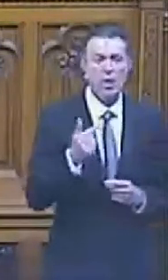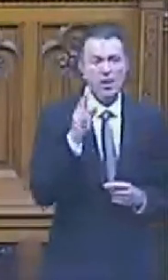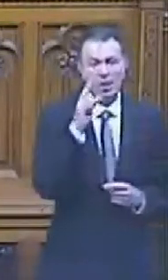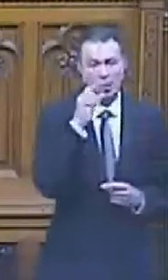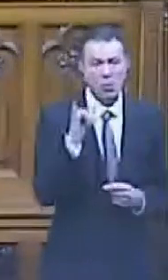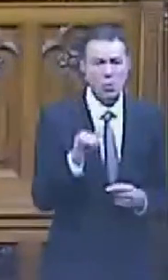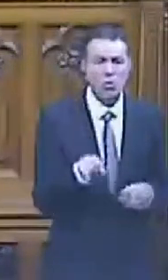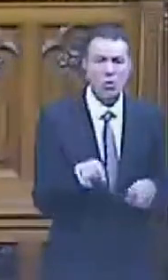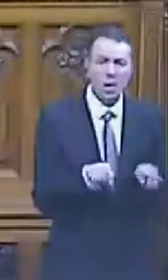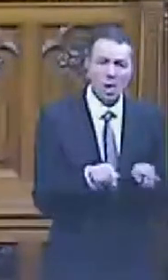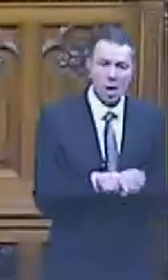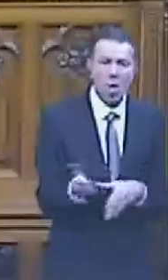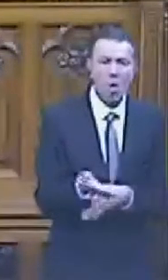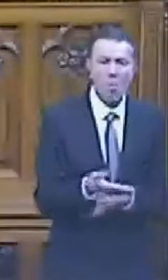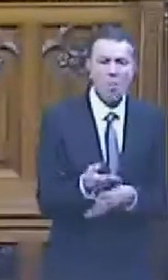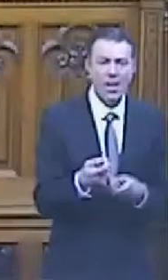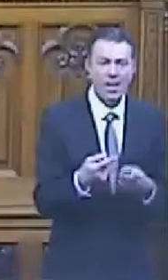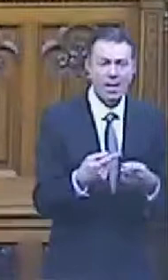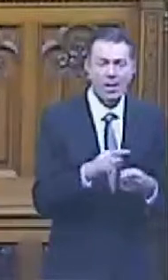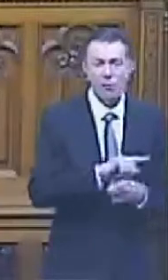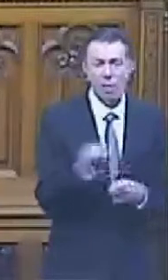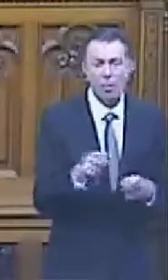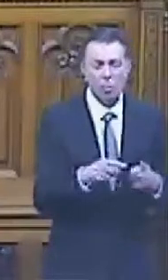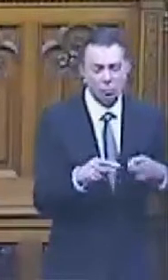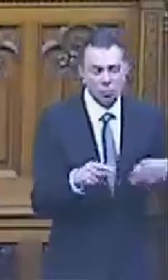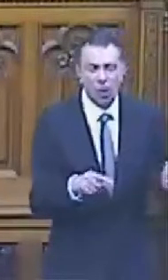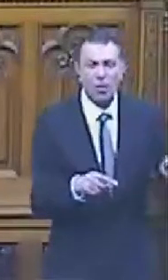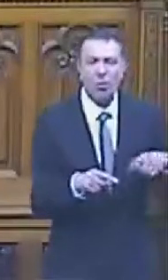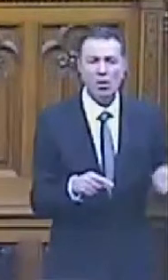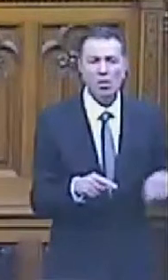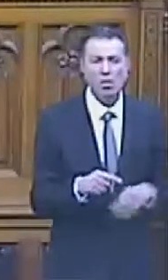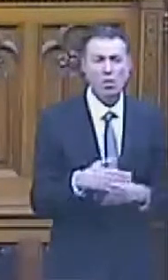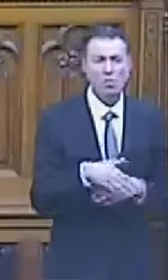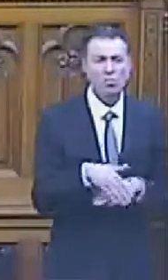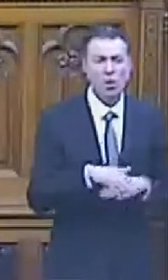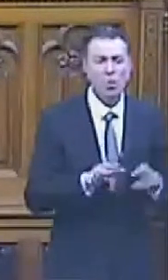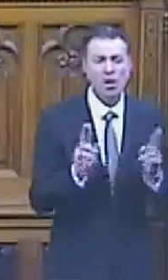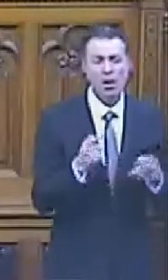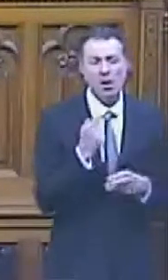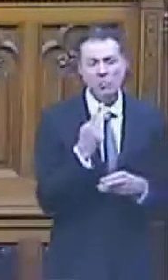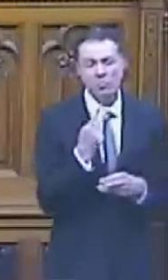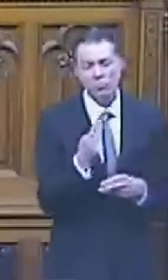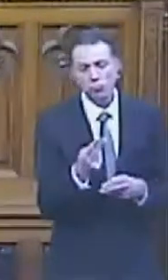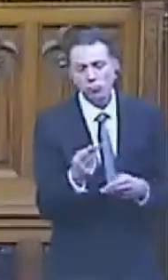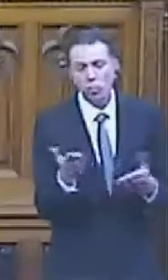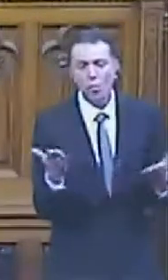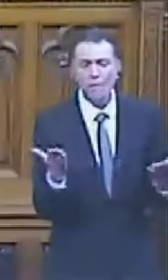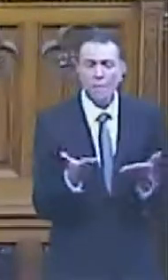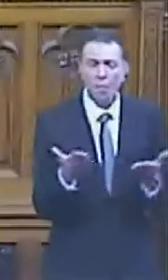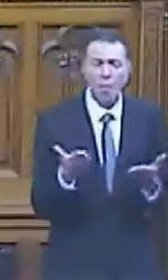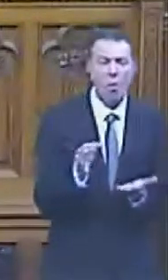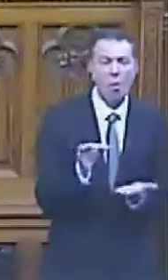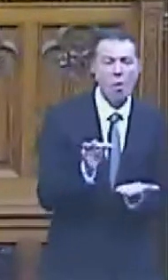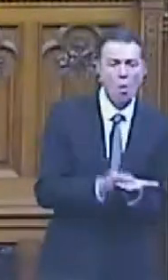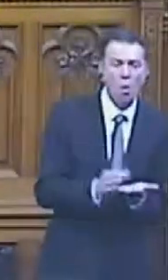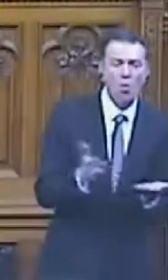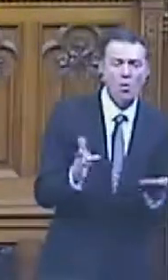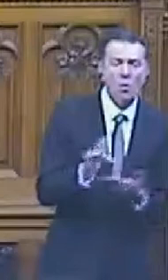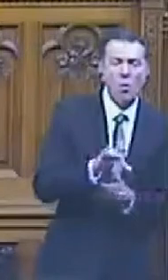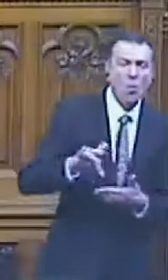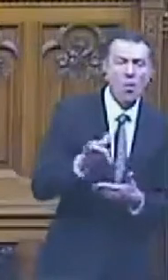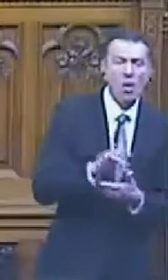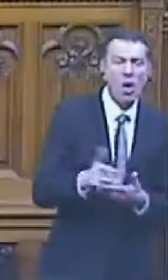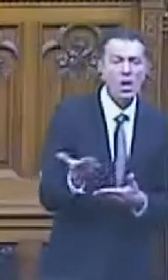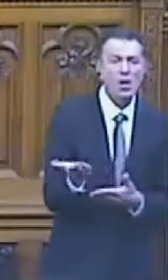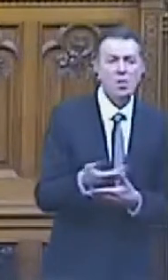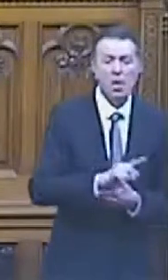ein sektorales Bettelverbot, dass die Gemeinde genau auch feststellen kann, an welchen Orten und Plätzen soll ein Bettelverbot